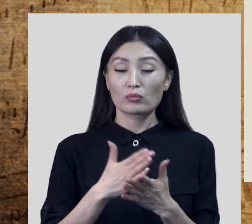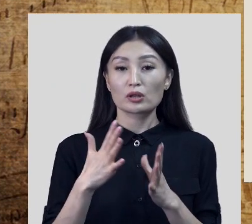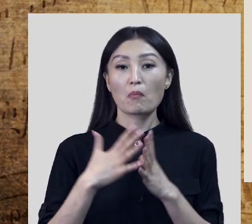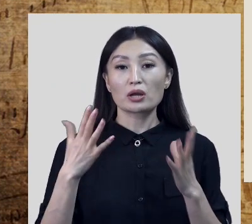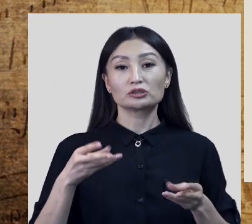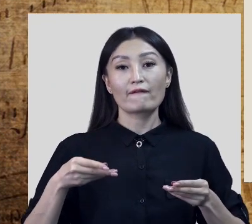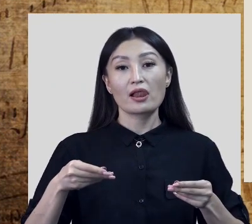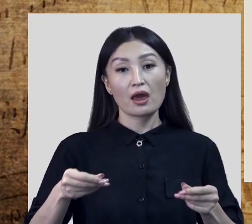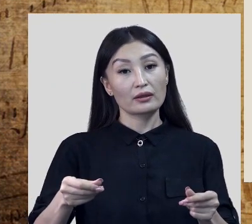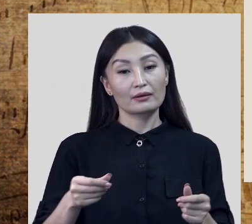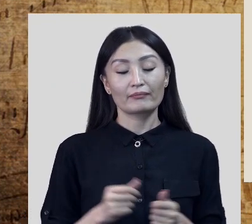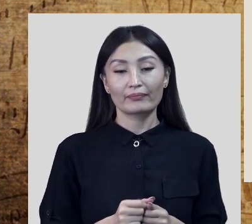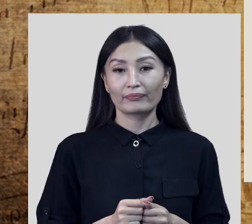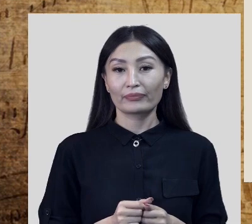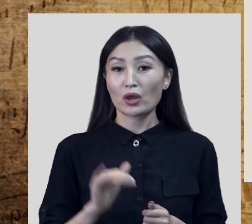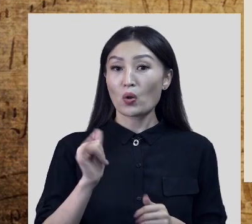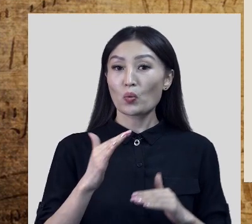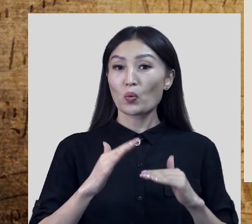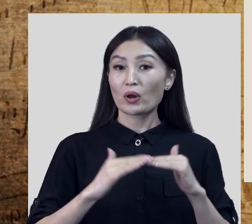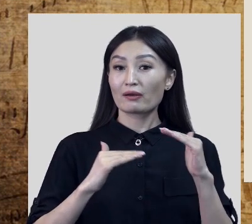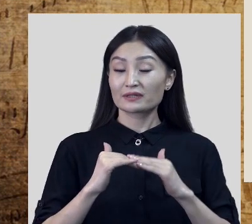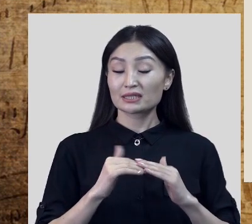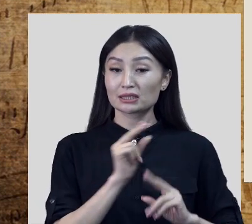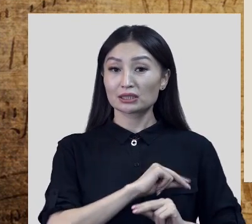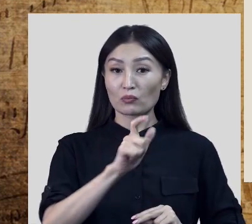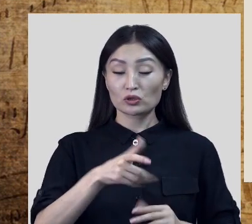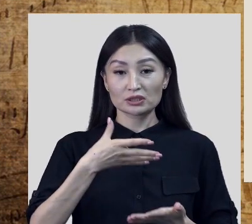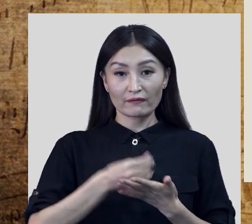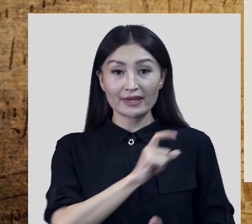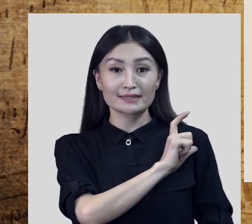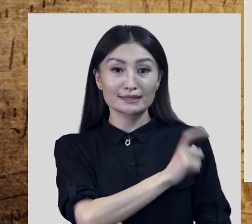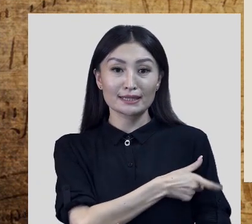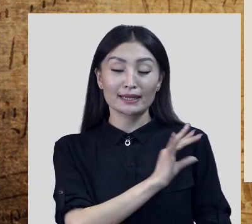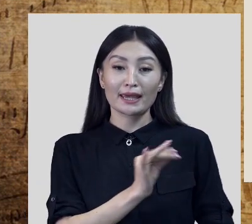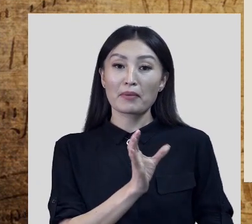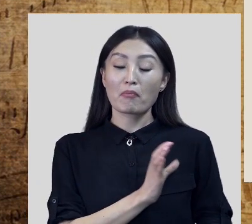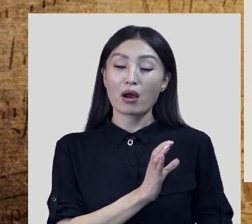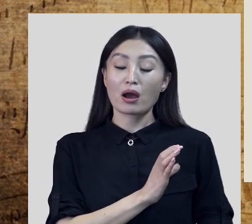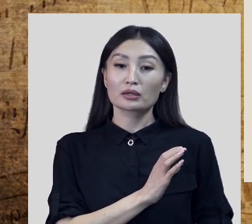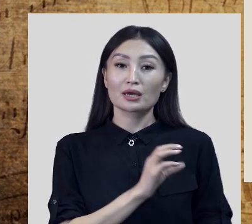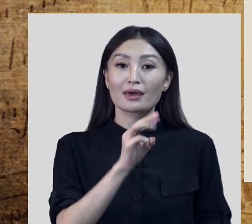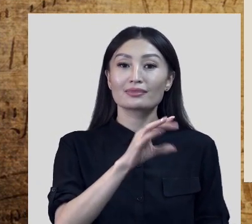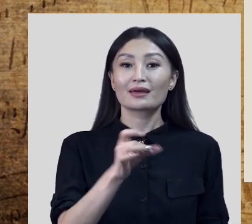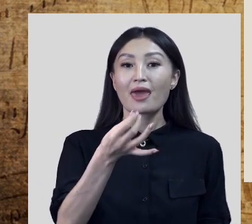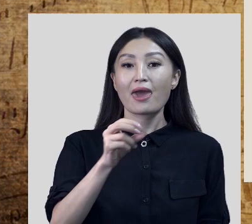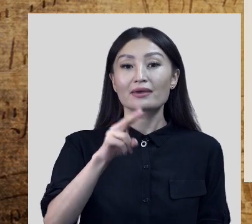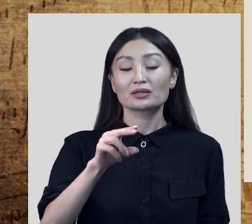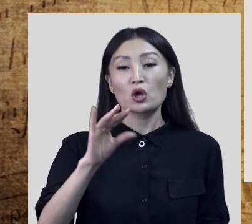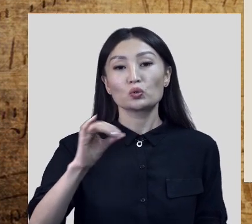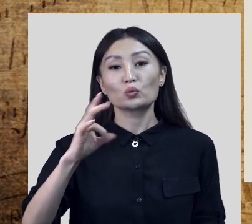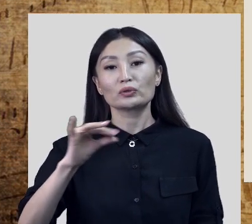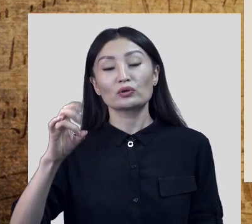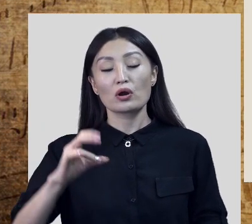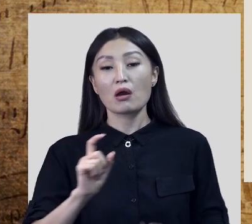большим влиянием у квалифицированных рабочих были свои сильные и богатый trade unions боровшиеся за